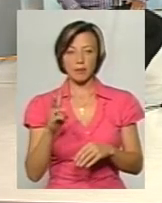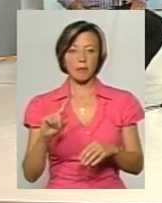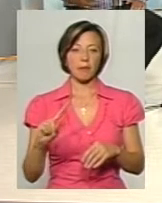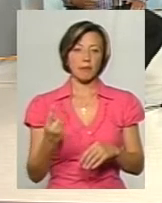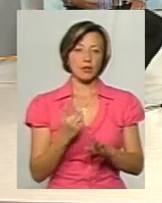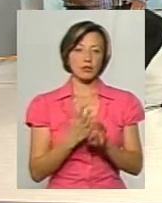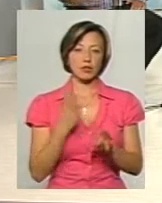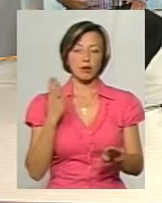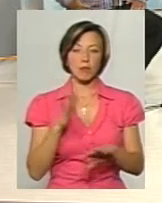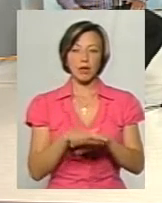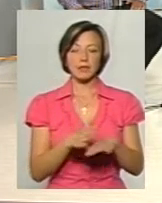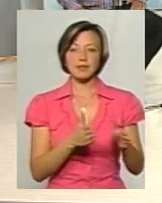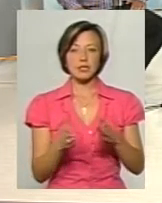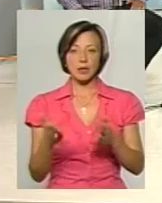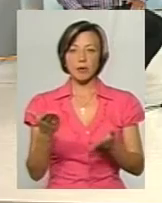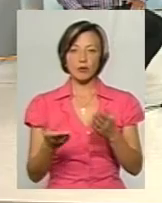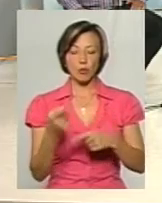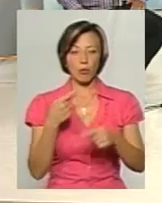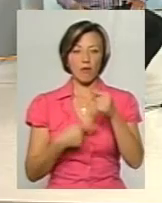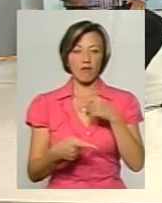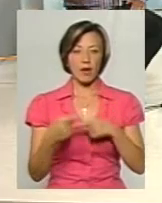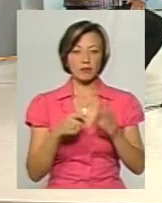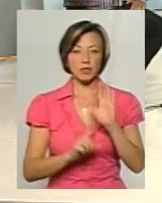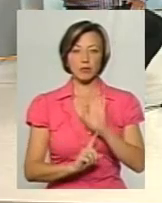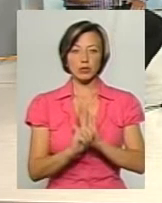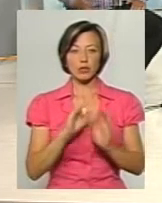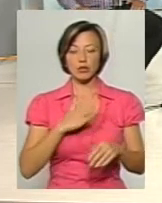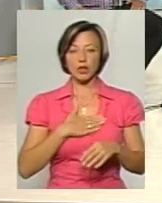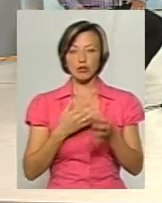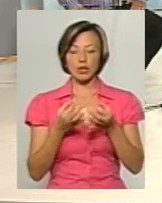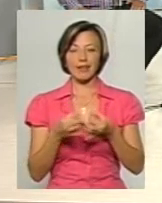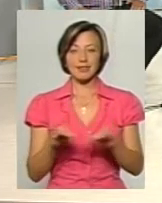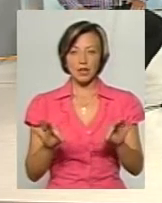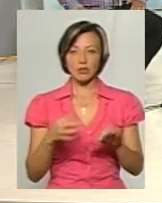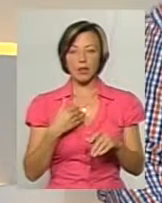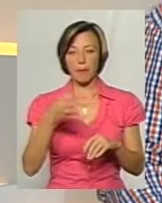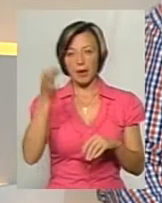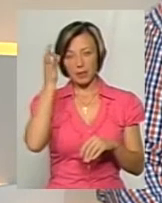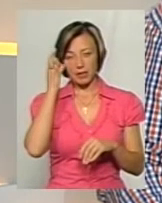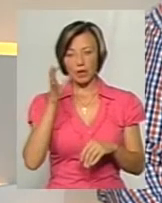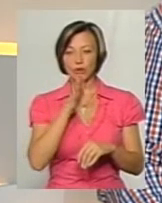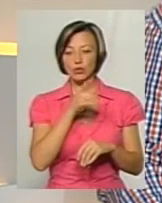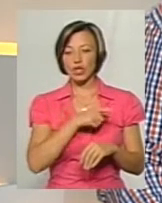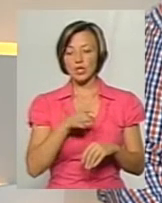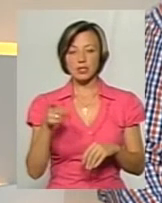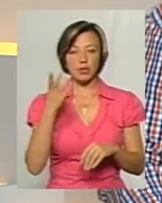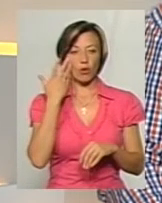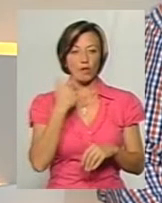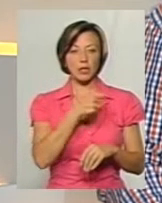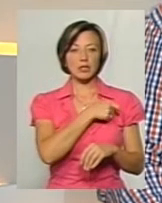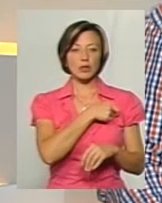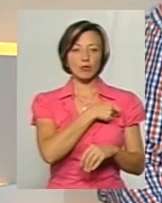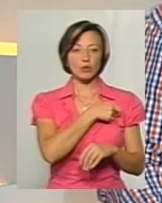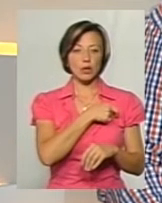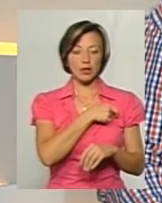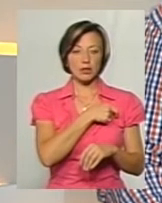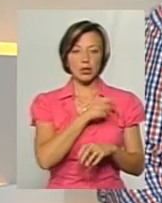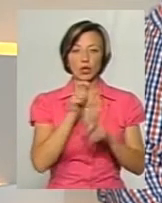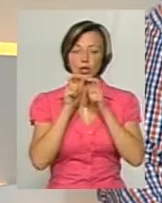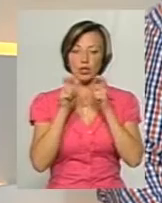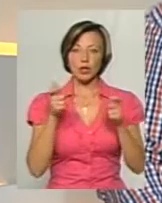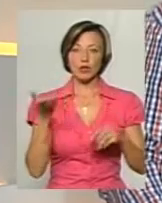все, банківська система, якщо ми повернемося на початок нашої незалежності, я пам'ятаю ще ті часи, коли депутати кричали,